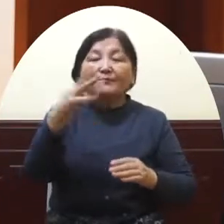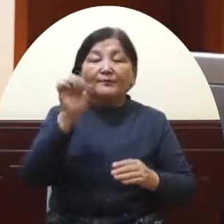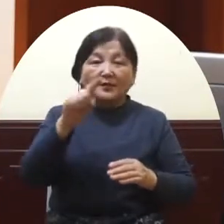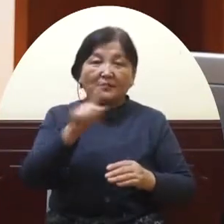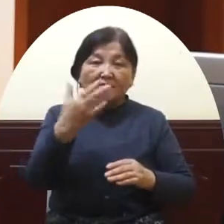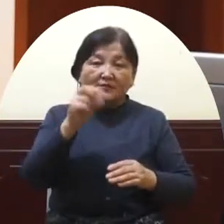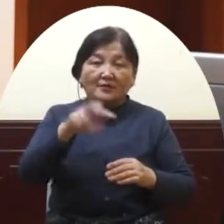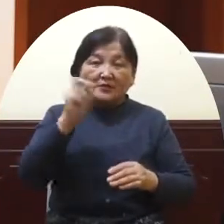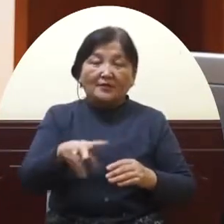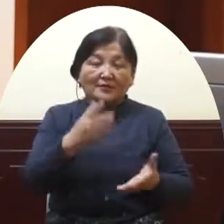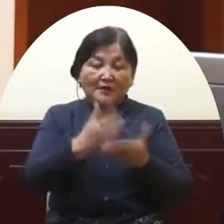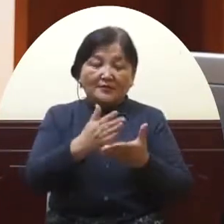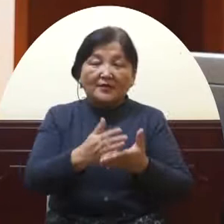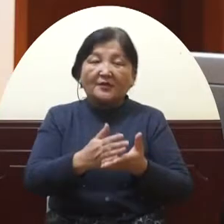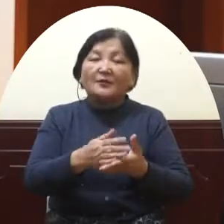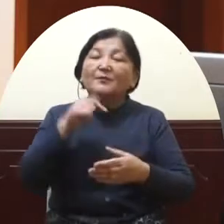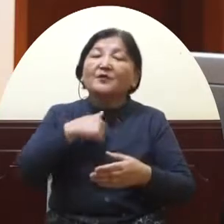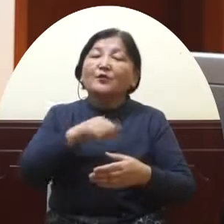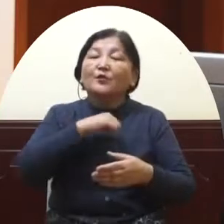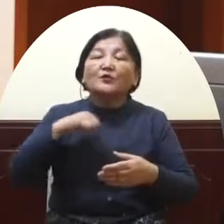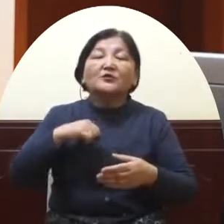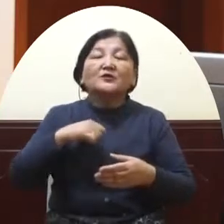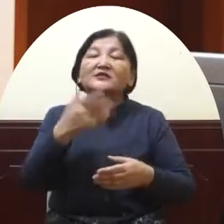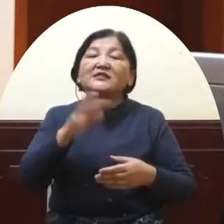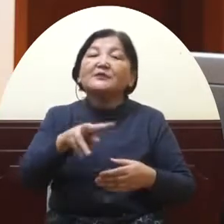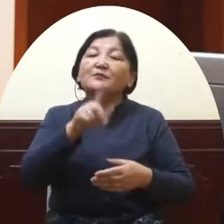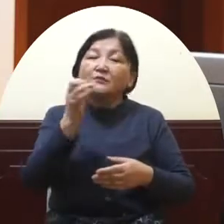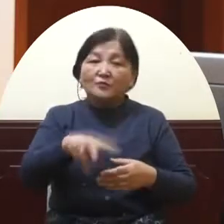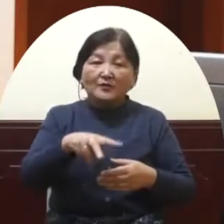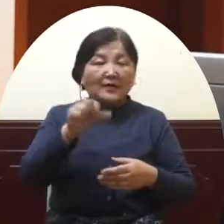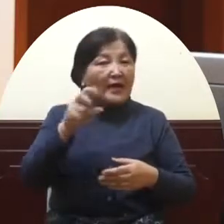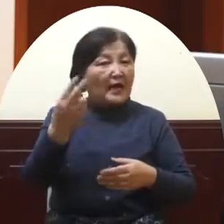байна. Бидний сонгох эрхийг